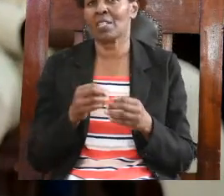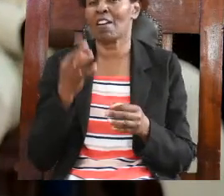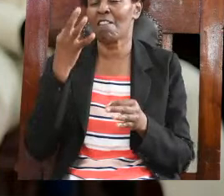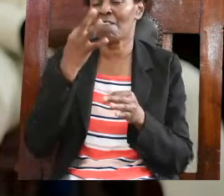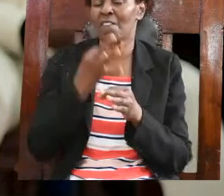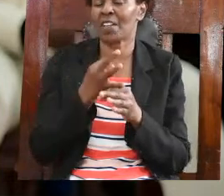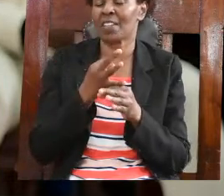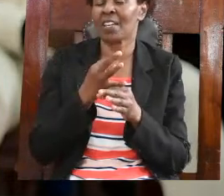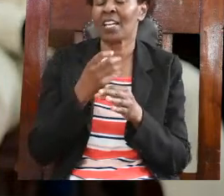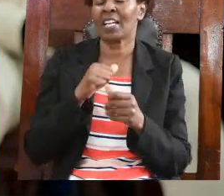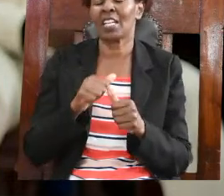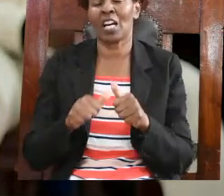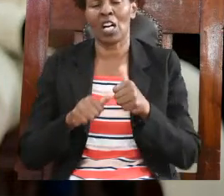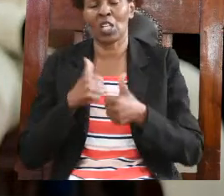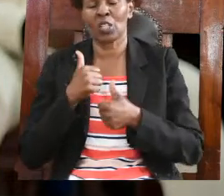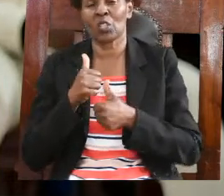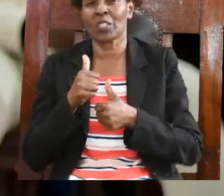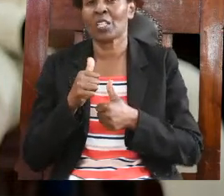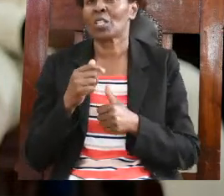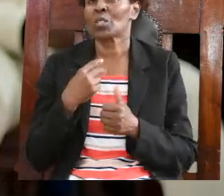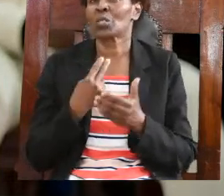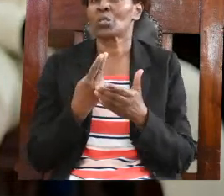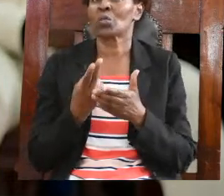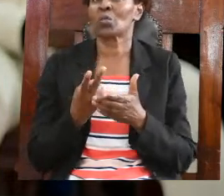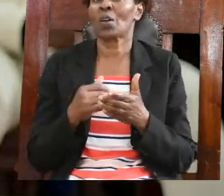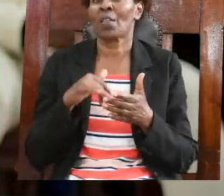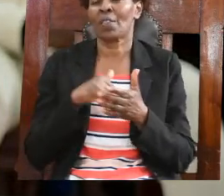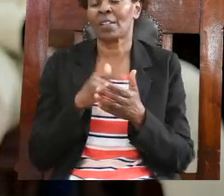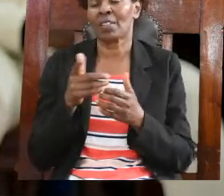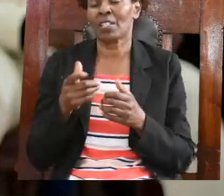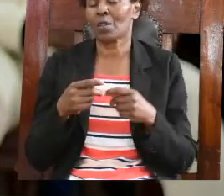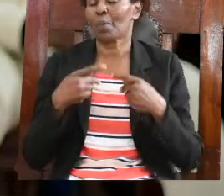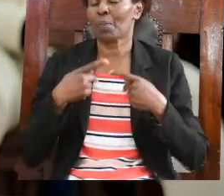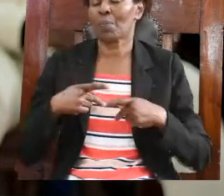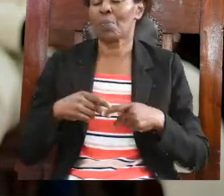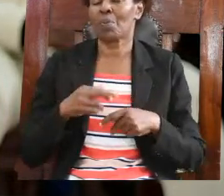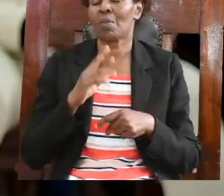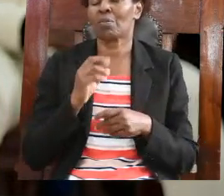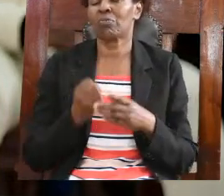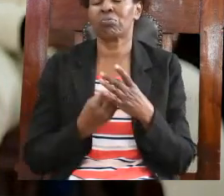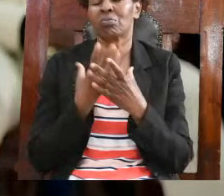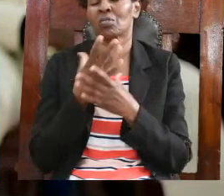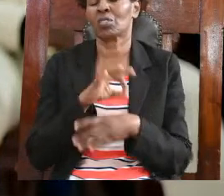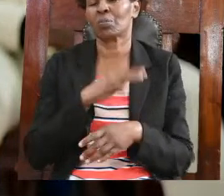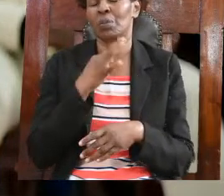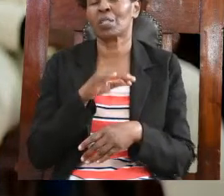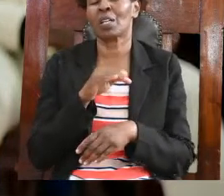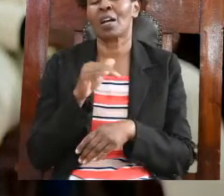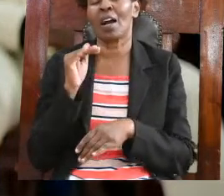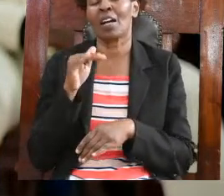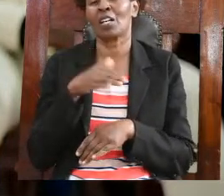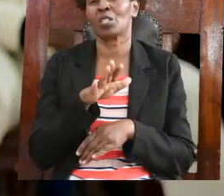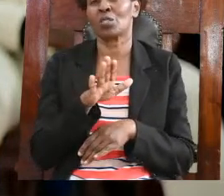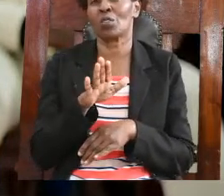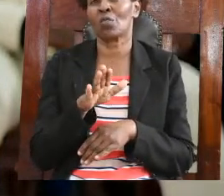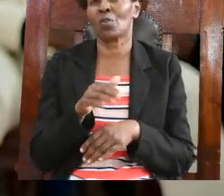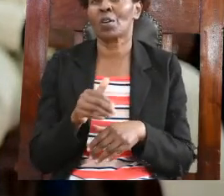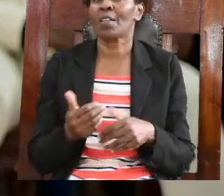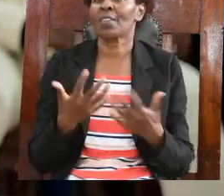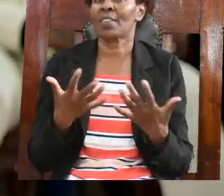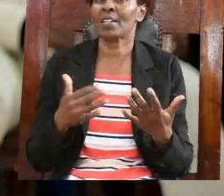yao, inadhihirisha watu ambao wamekomaa. Nasi tunaweza jiuliza, ni mambo yapi